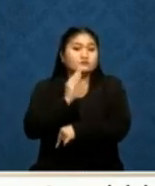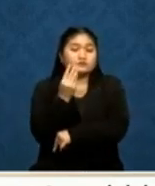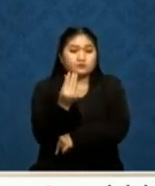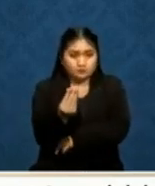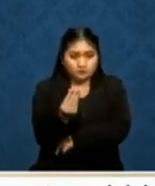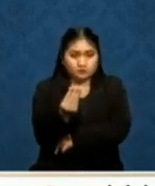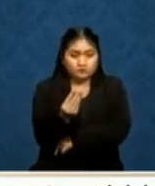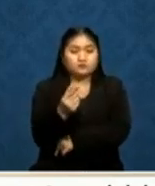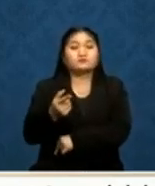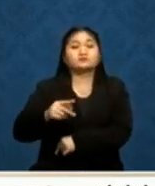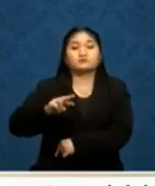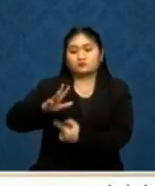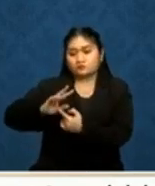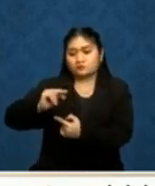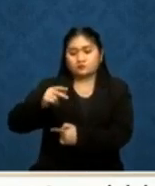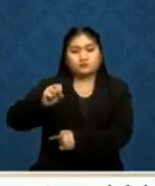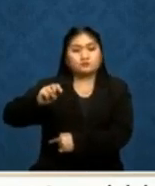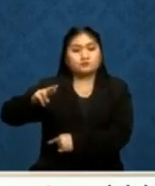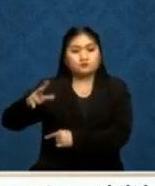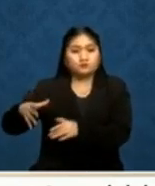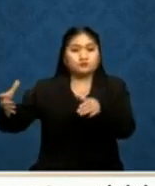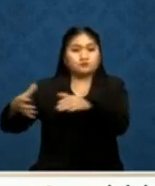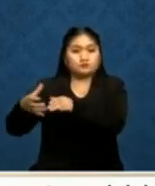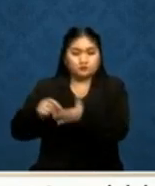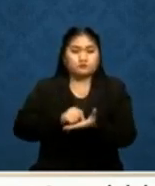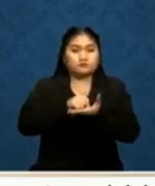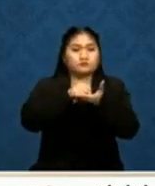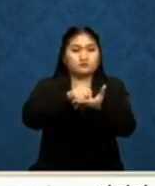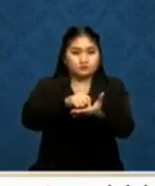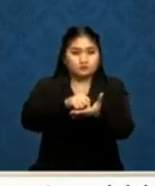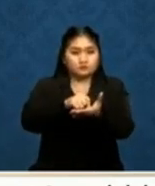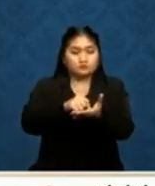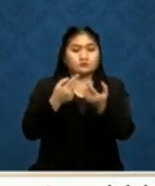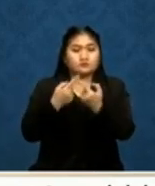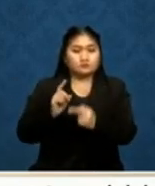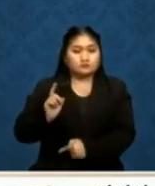นายรังสรรค์มณีรัตน์นะครับกับคณะเป็นผู้เสนอเนื่องจากมีร่าง